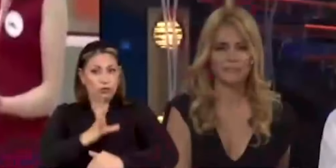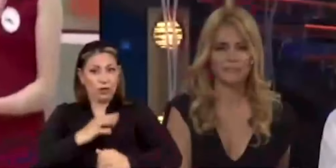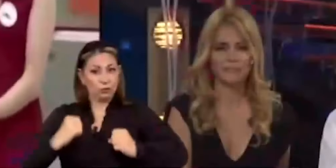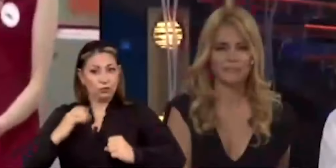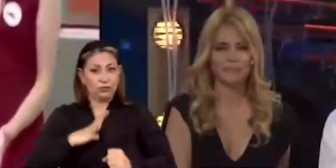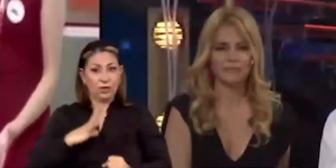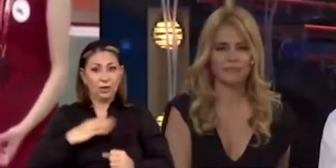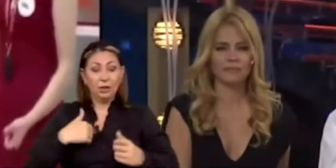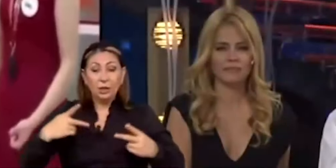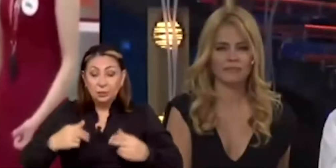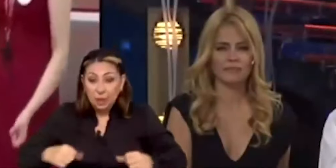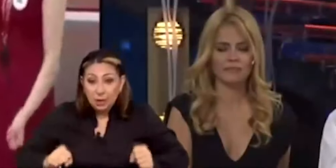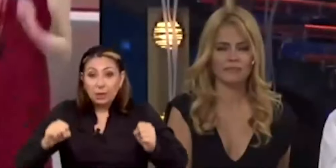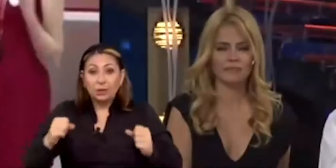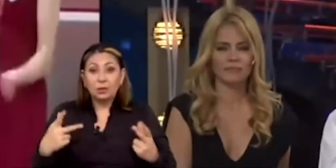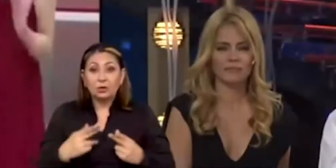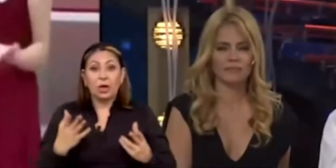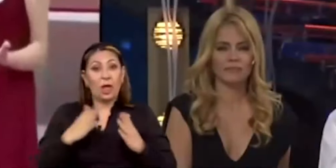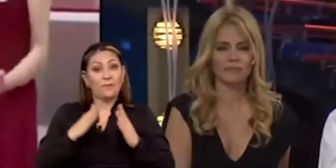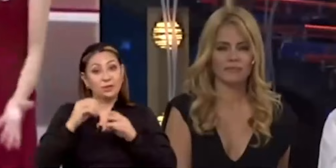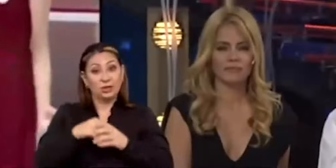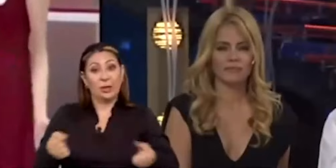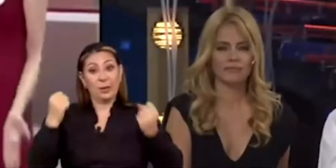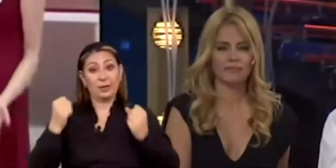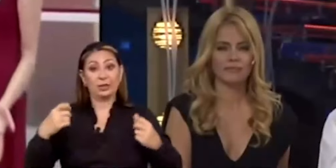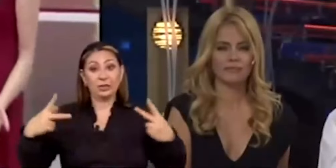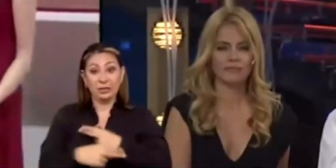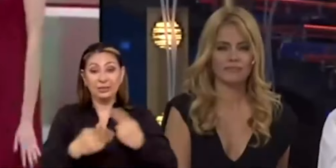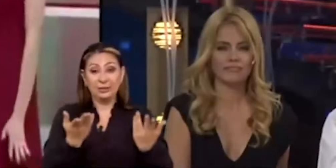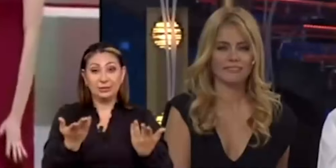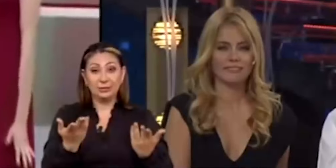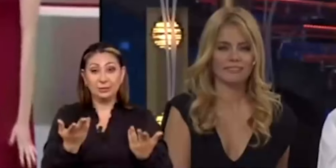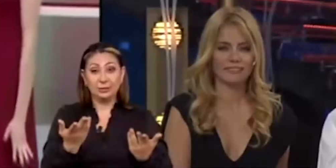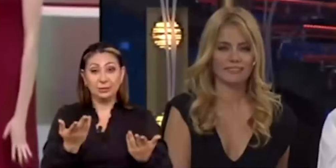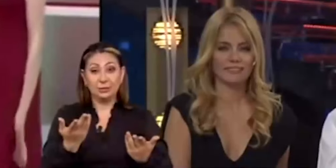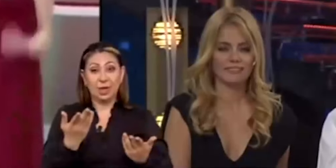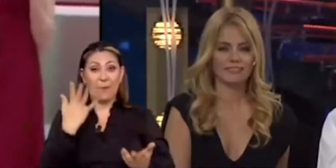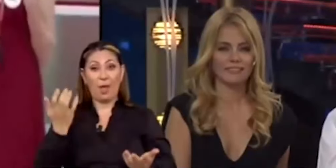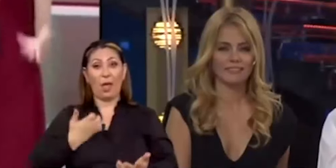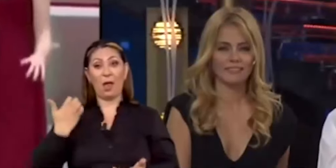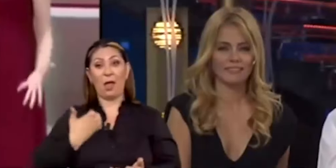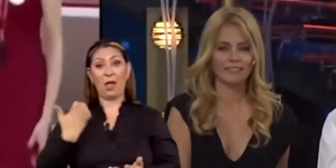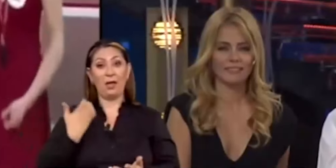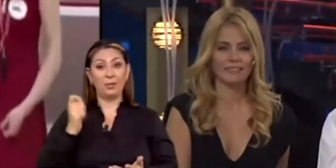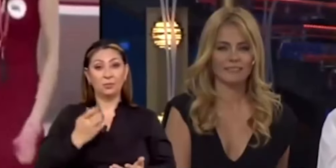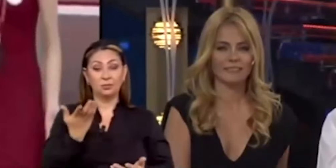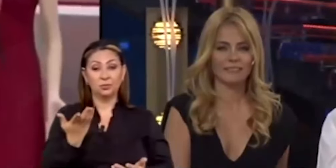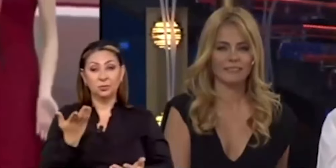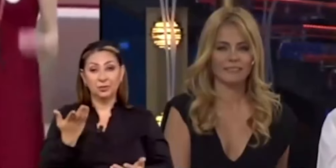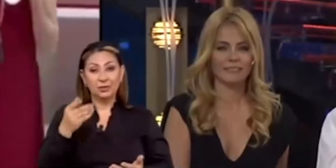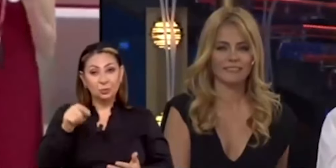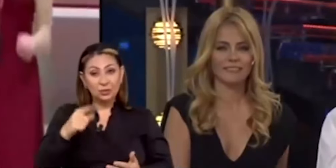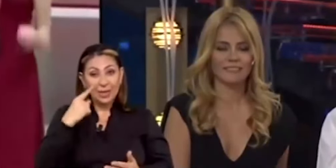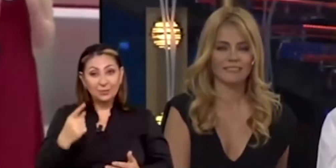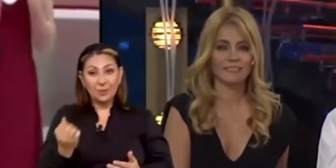var. Kesildin diyorum, anlamıyor musun? Ne kesildi? 45 tane yapmışsın, kesilmediğinde 9 tane mi kesildin ya? Tribe girdin hemen. Şuna